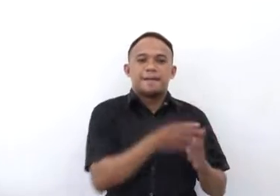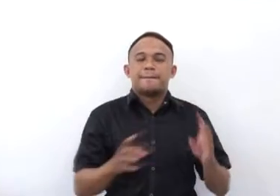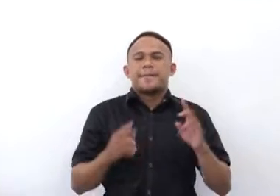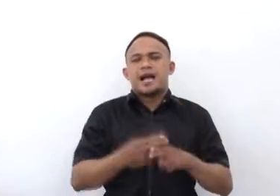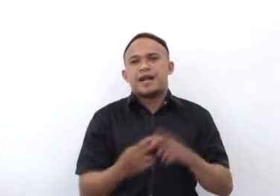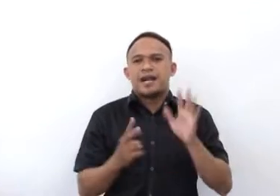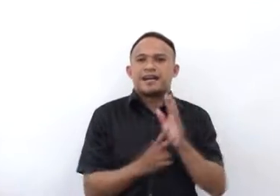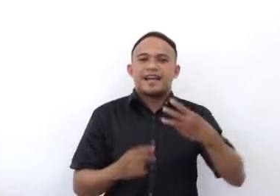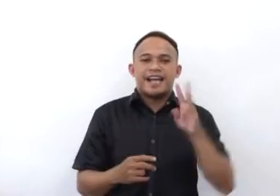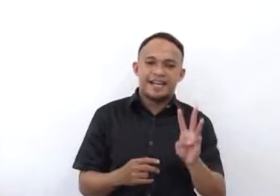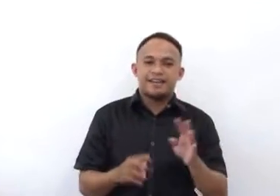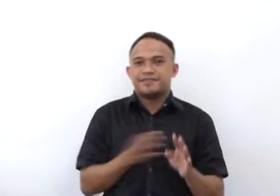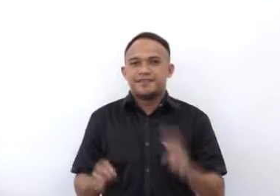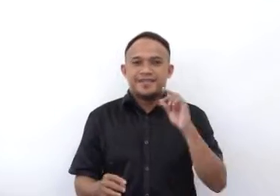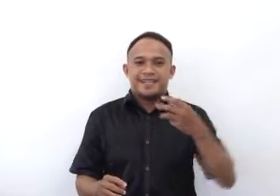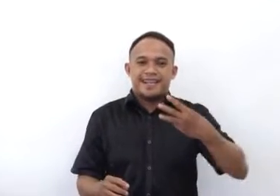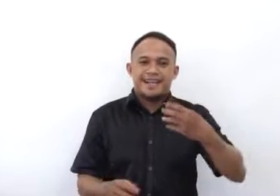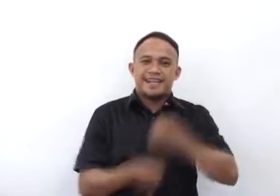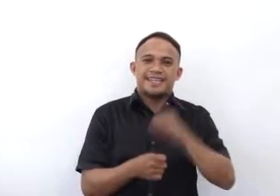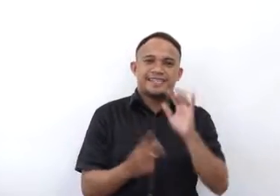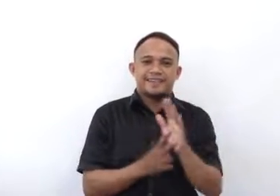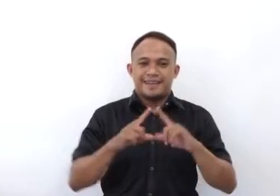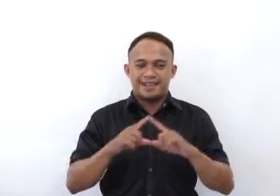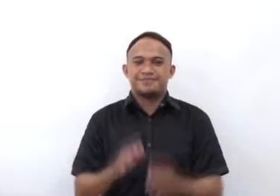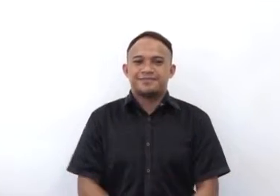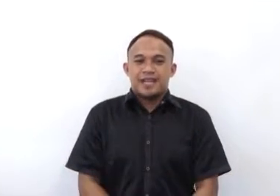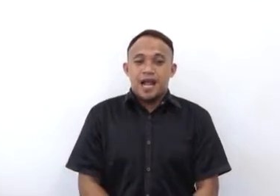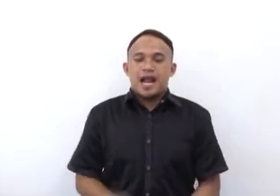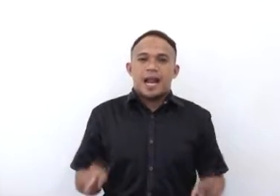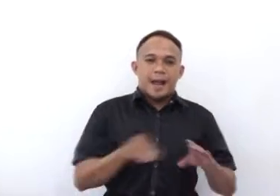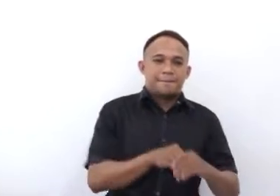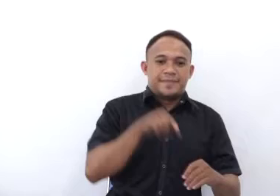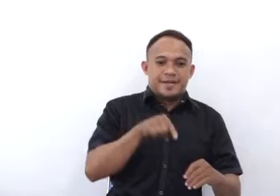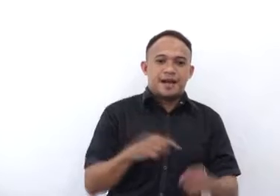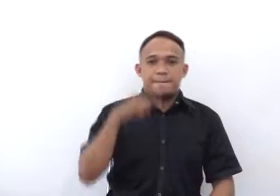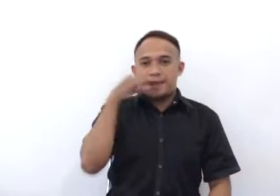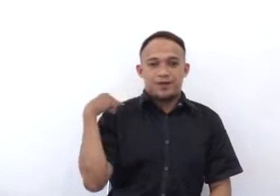Agustus 2021 bertempat di Ballroom Hotel New Regina.